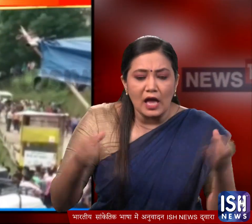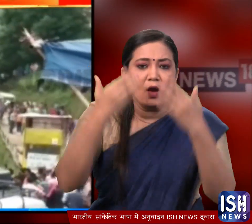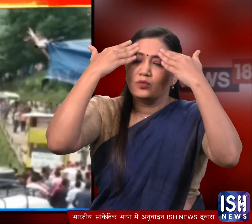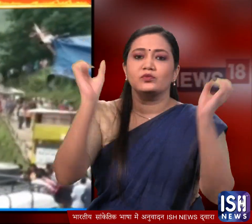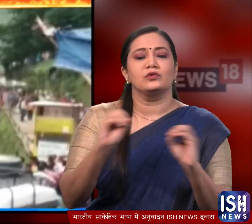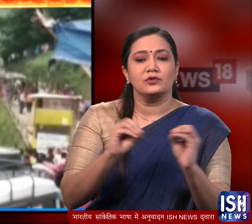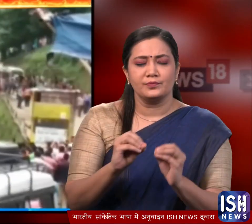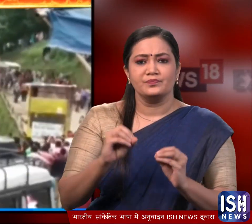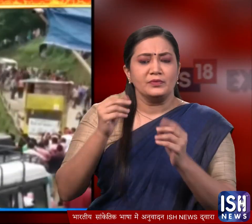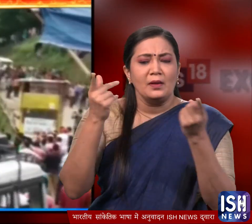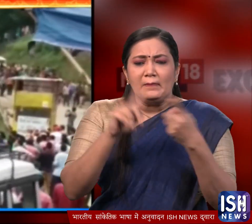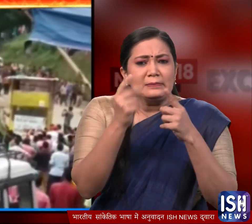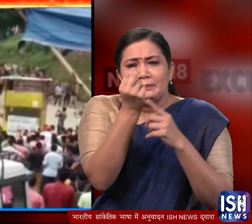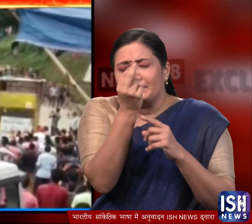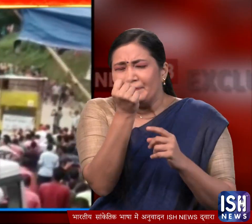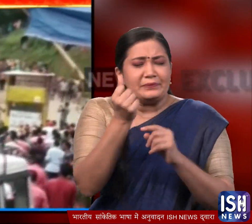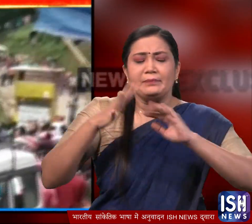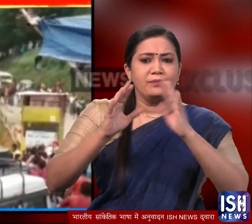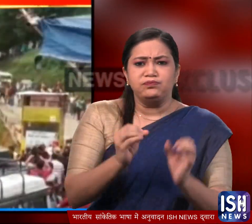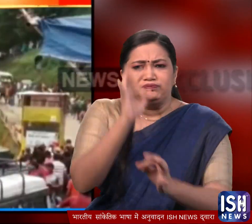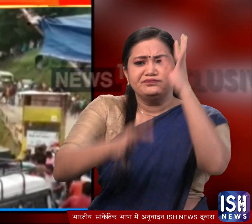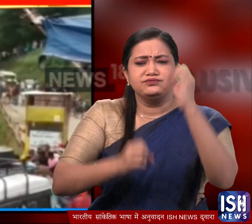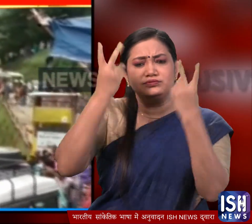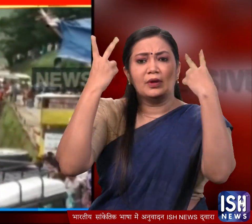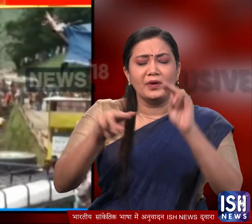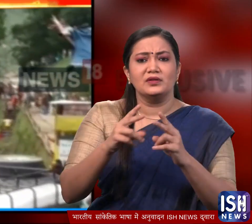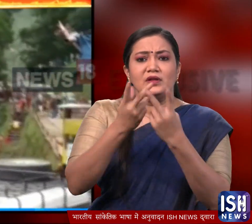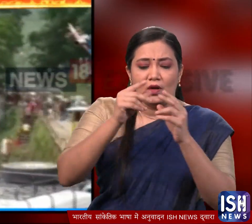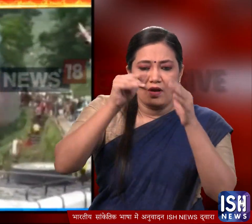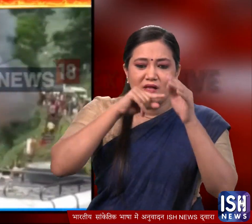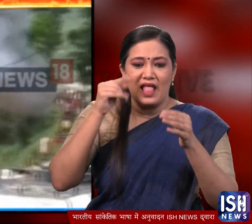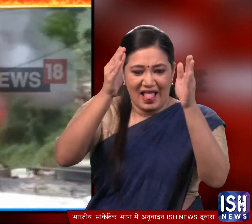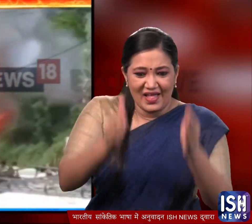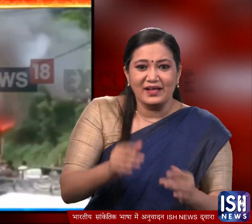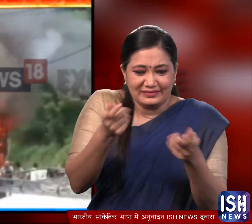लेकिन पलक झपकते ही पूरी दुकान आग की लपटों में घिर गई। दुकान में रखा एक सिलेंडर